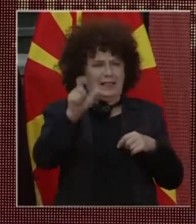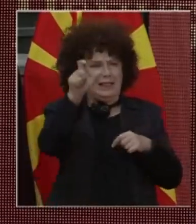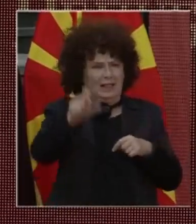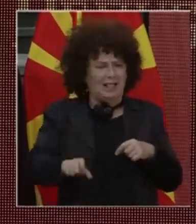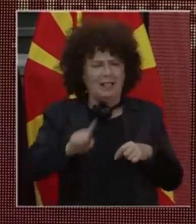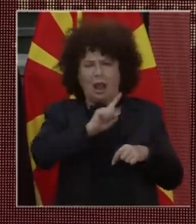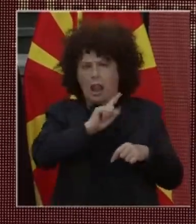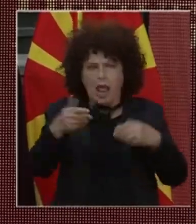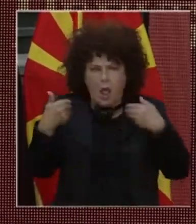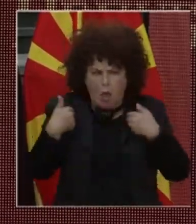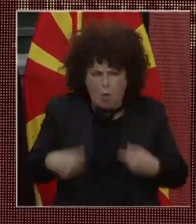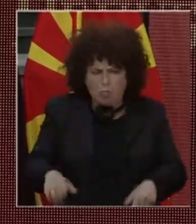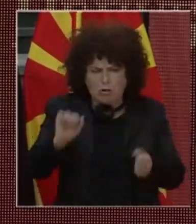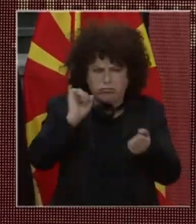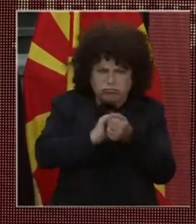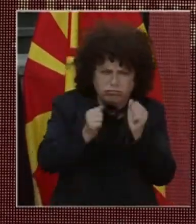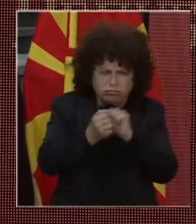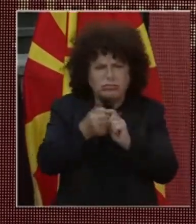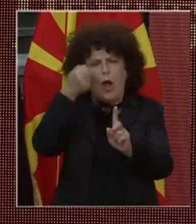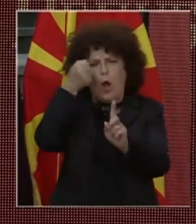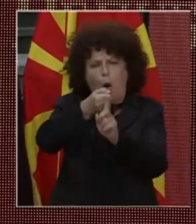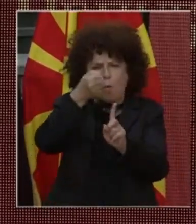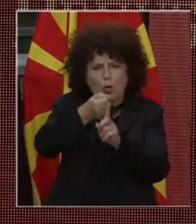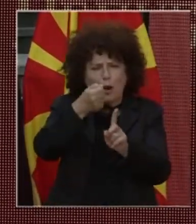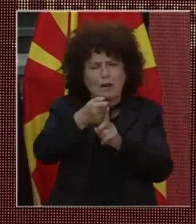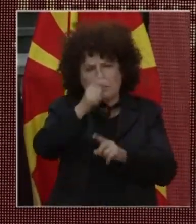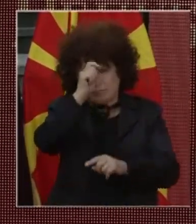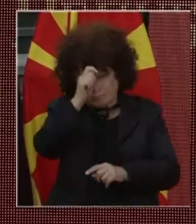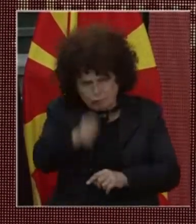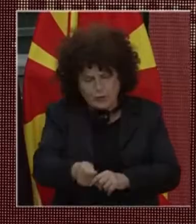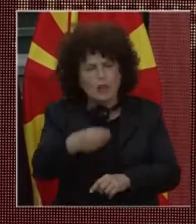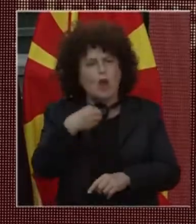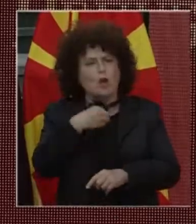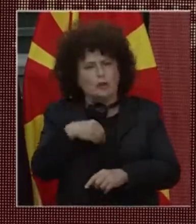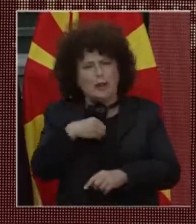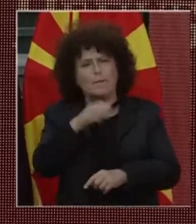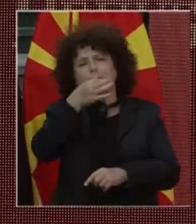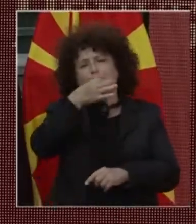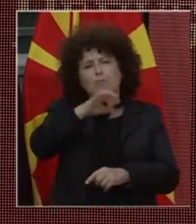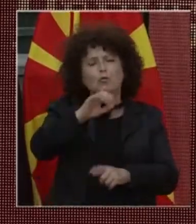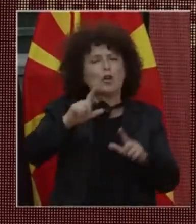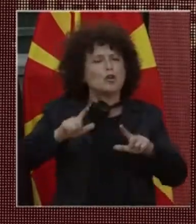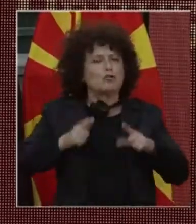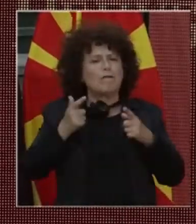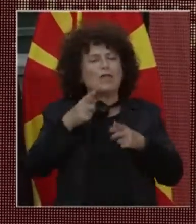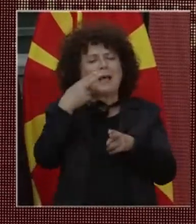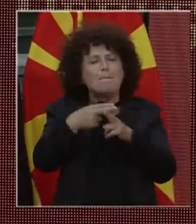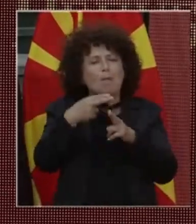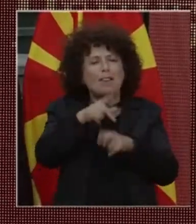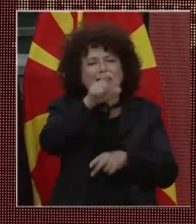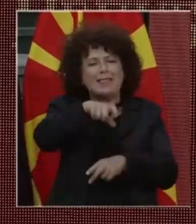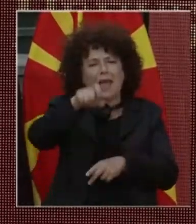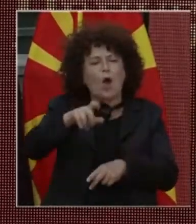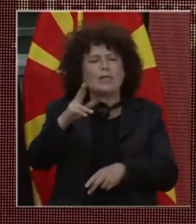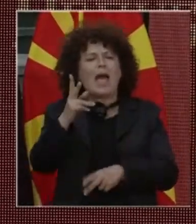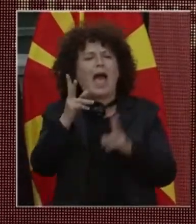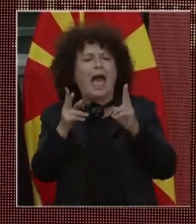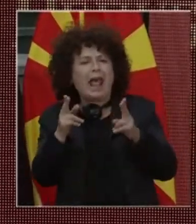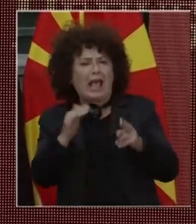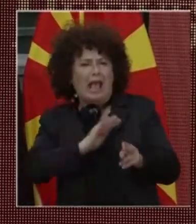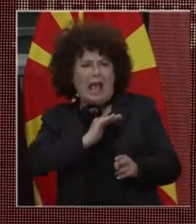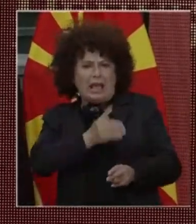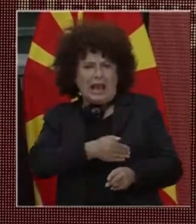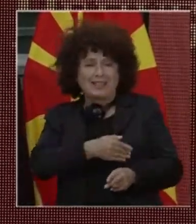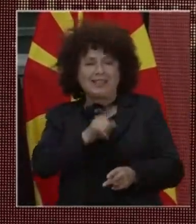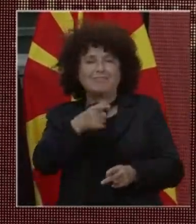својот неуморен ангажман, упорност, посветеност и желба за подобрување на животот на заболените од рак, од дојка го